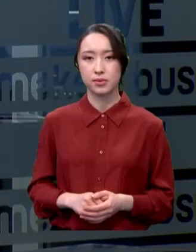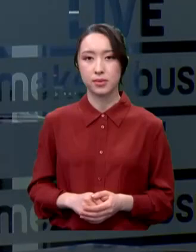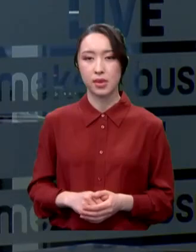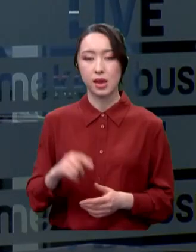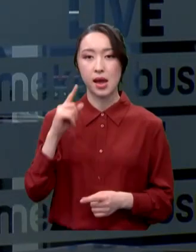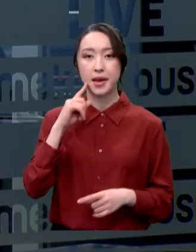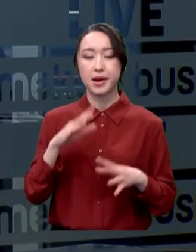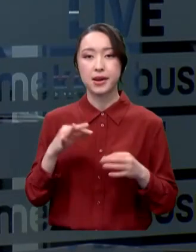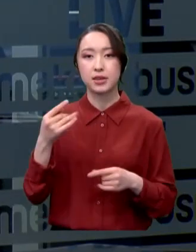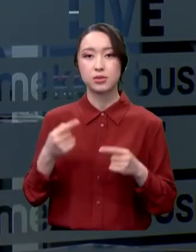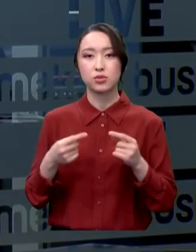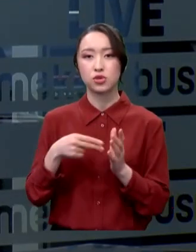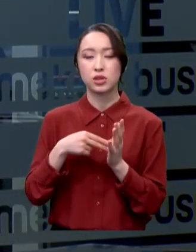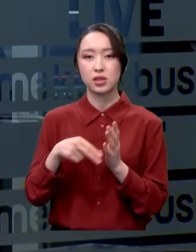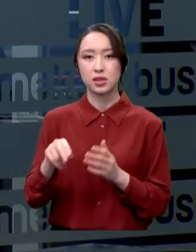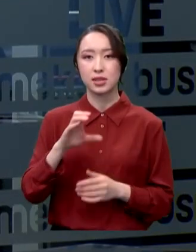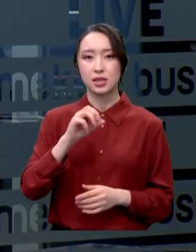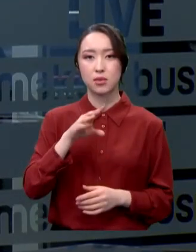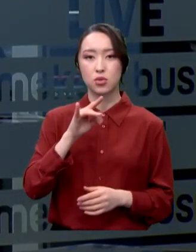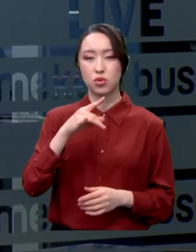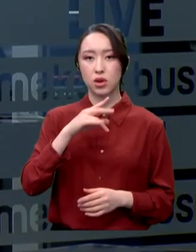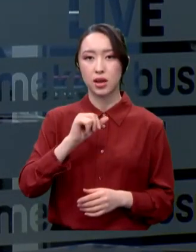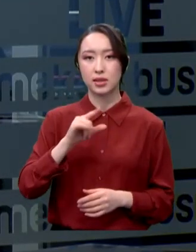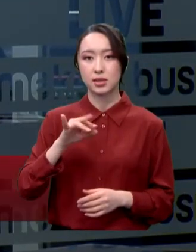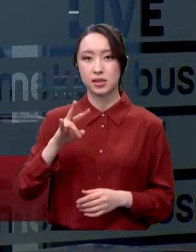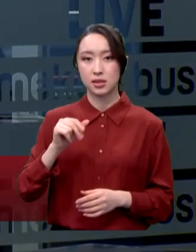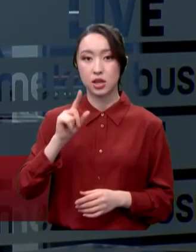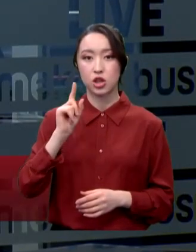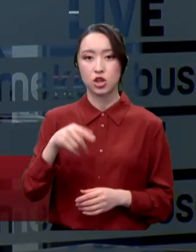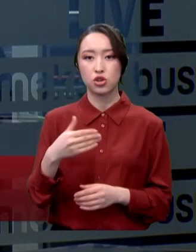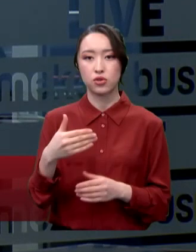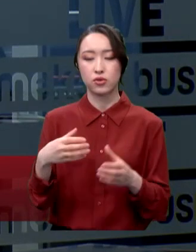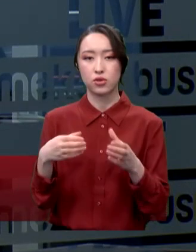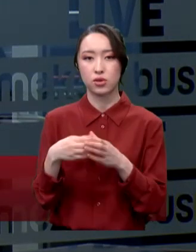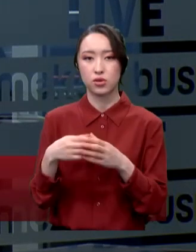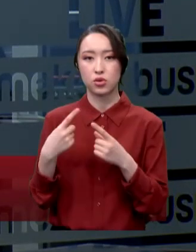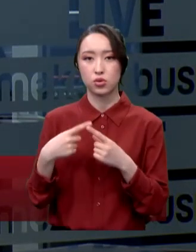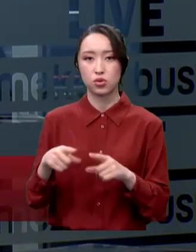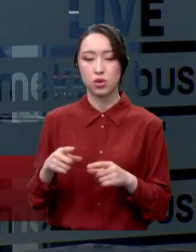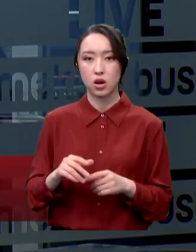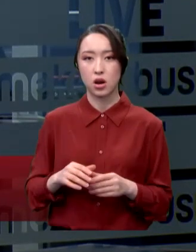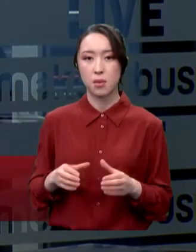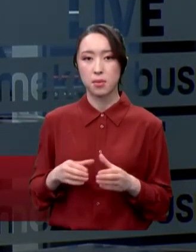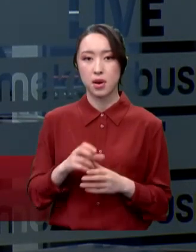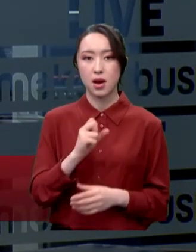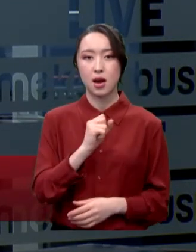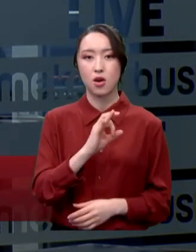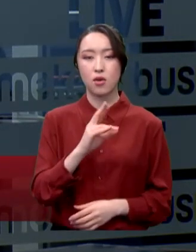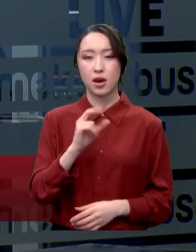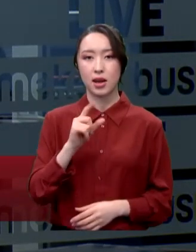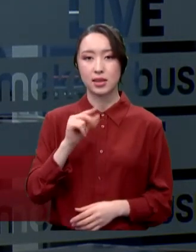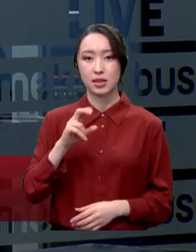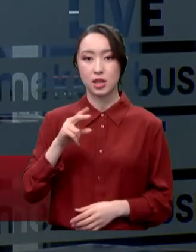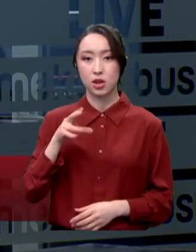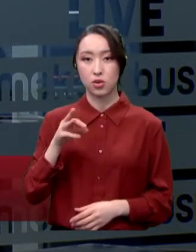Сомнения и споры о закупках фонда Самрук-Казына не обошел стороной ее дочерней компании. Например, о «Казахтелеком». Больше того, есть утверждение, что